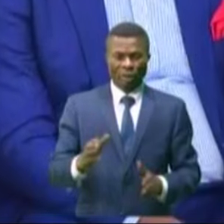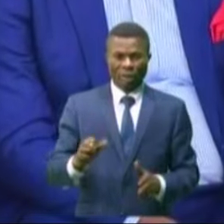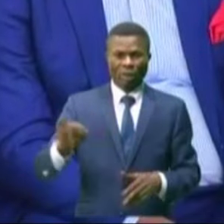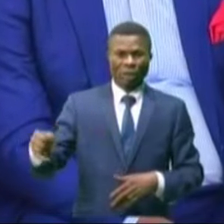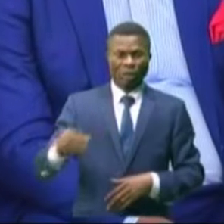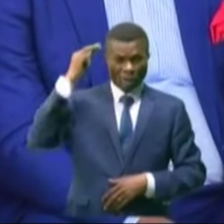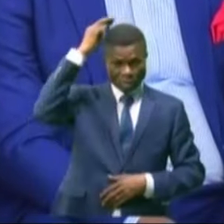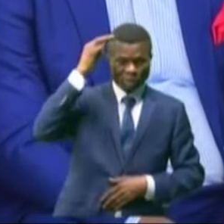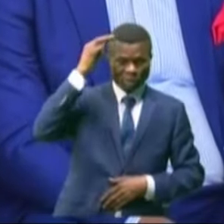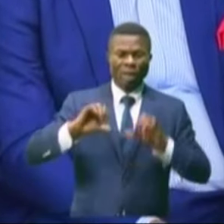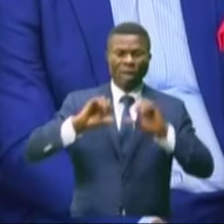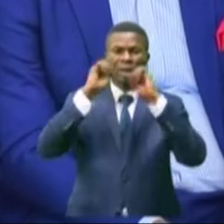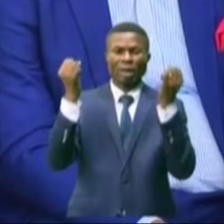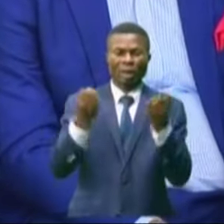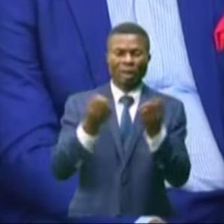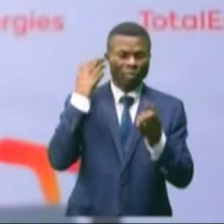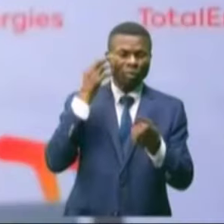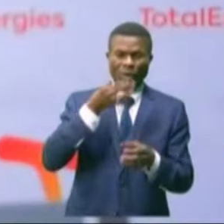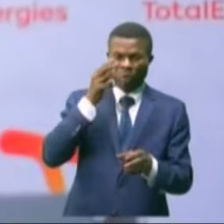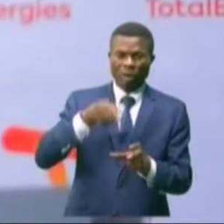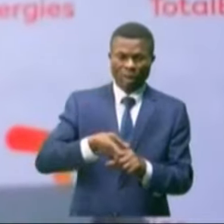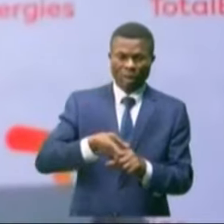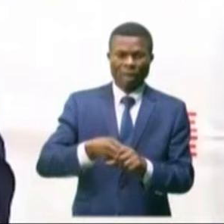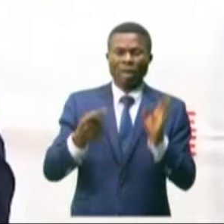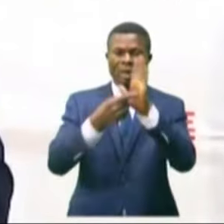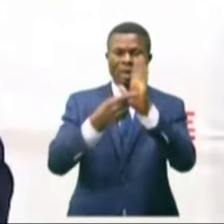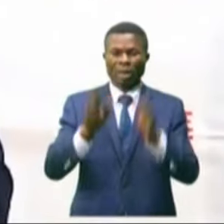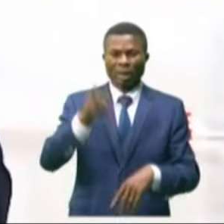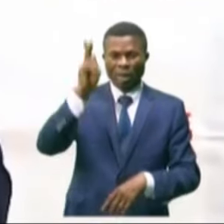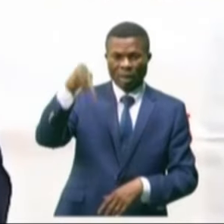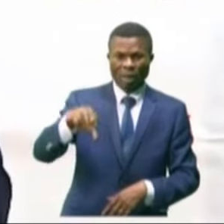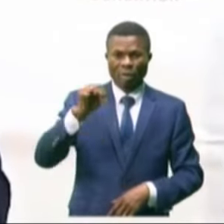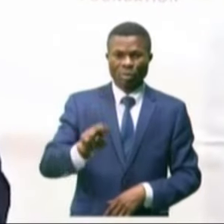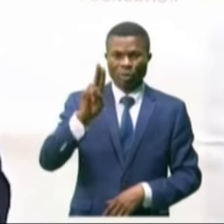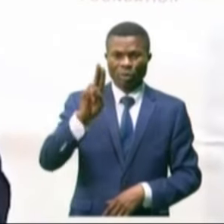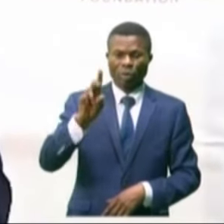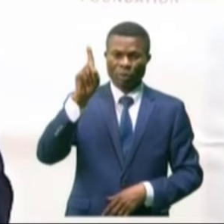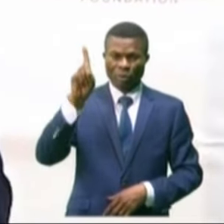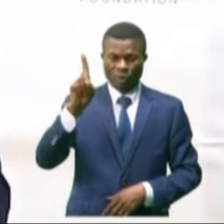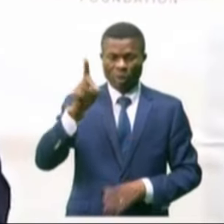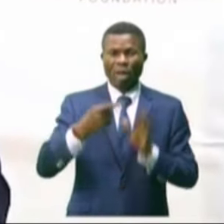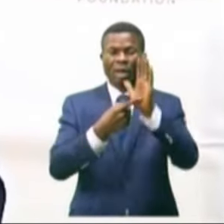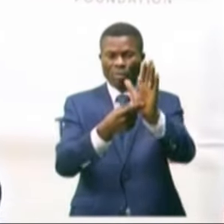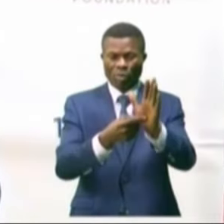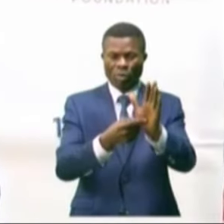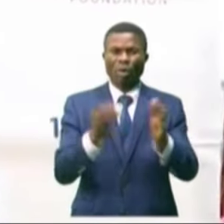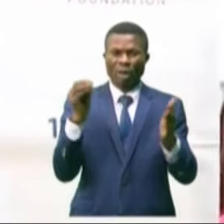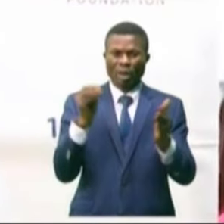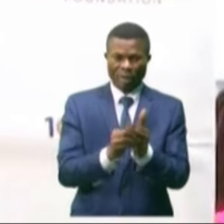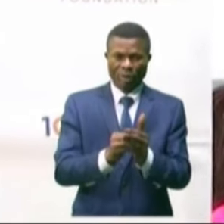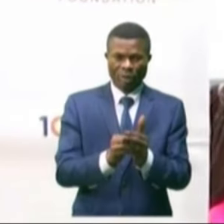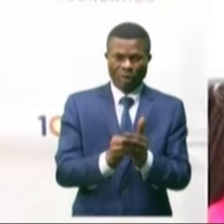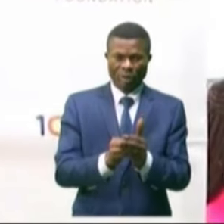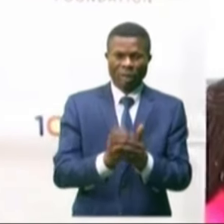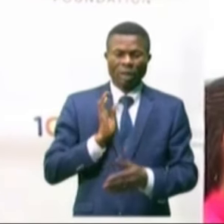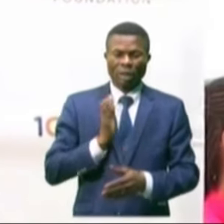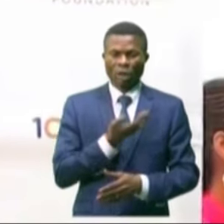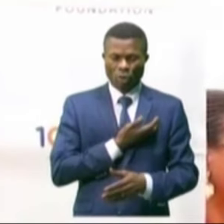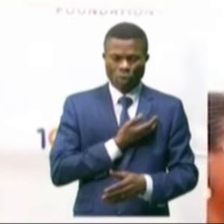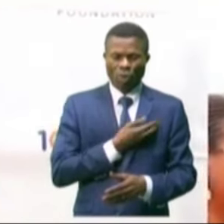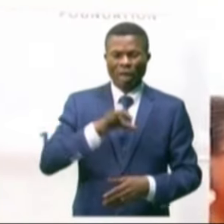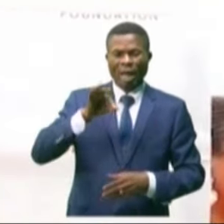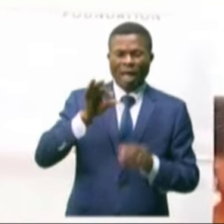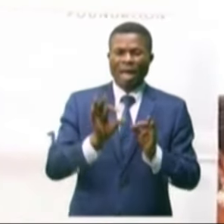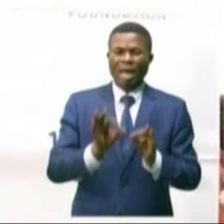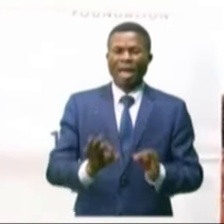des hydrocarbures et le représentant résident du PNUD. Cela témoigne à la fois de votre marque d'intérêt